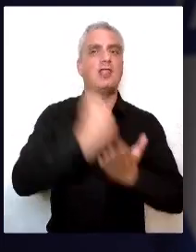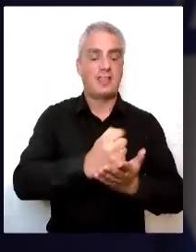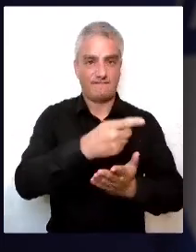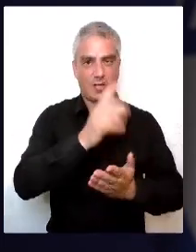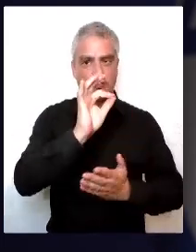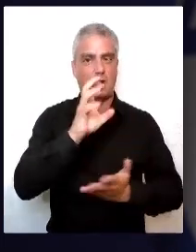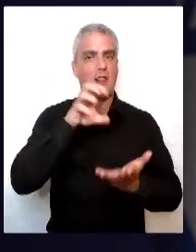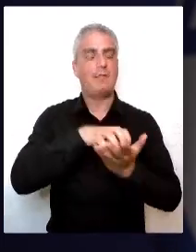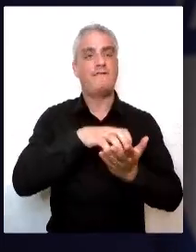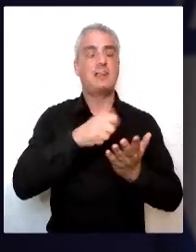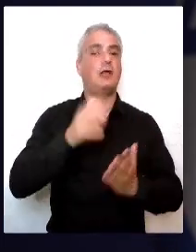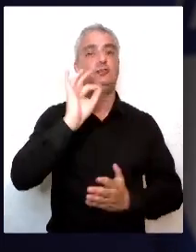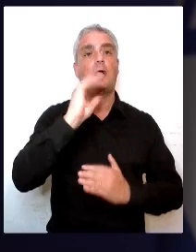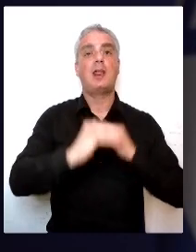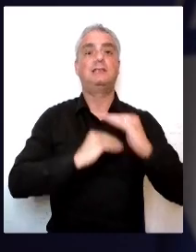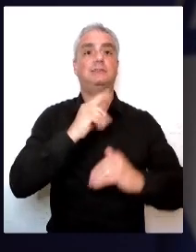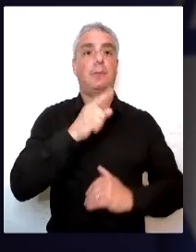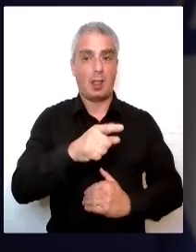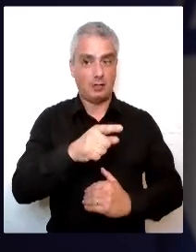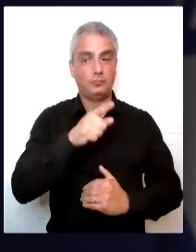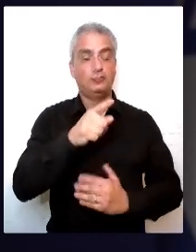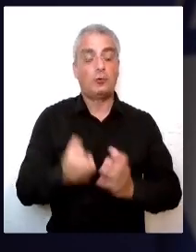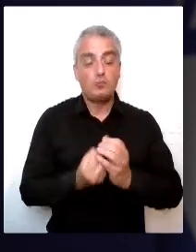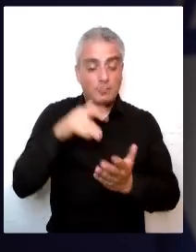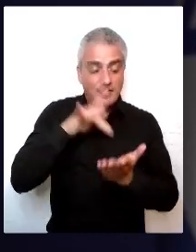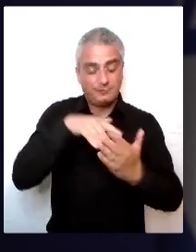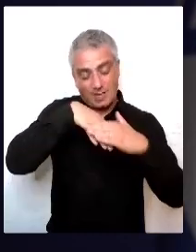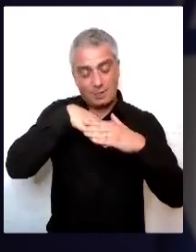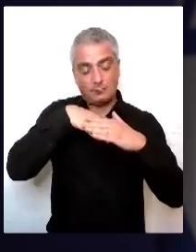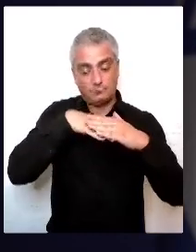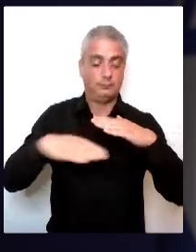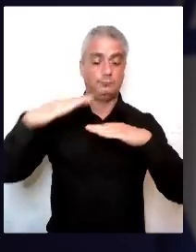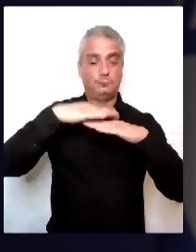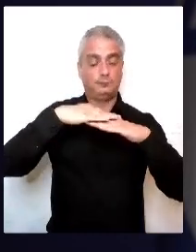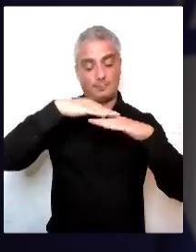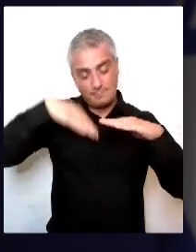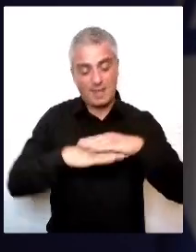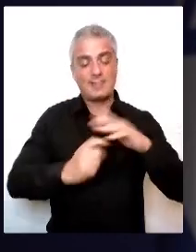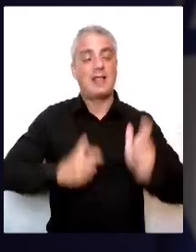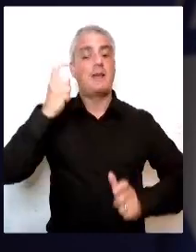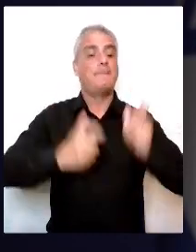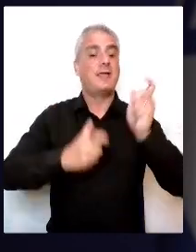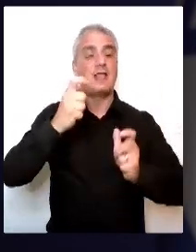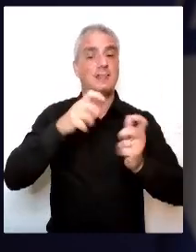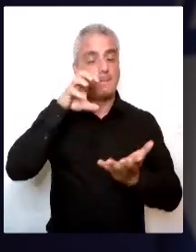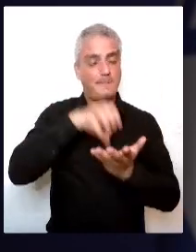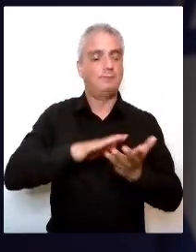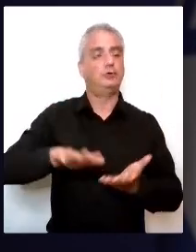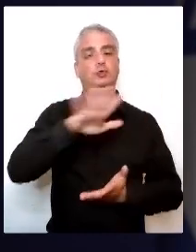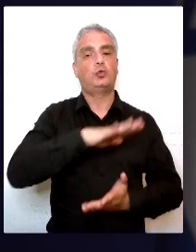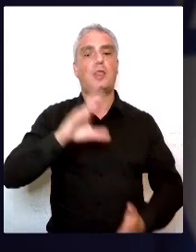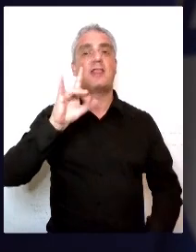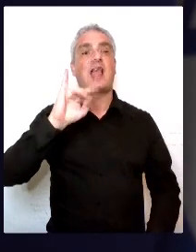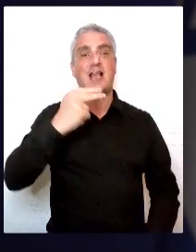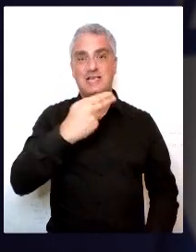המפקדה המרכזית של חיזבלה שמוקמה מתחת מעל לבניינים אזרחיים בלב שכונת הדחיה